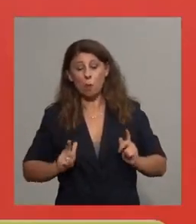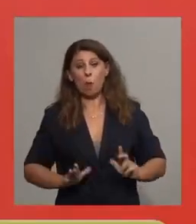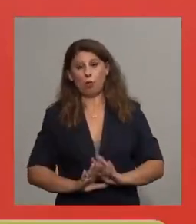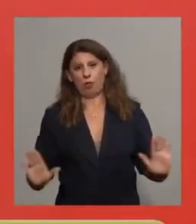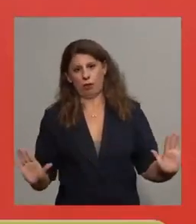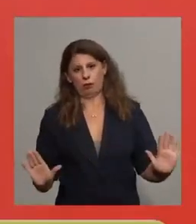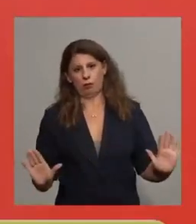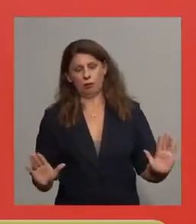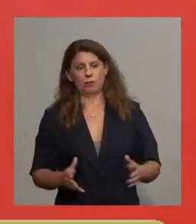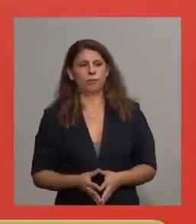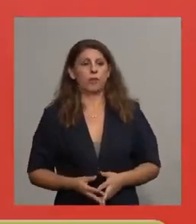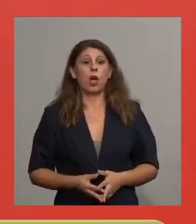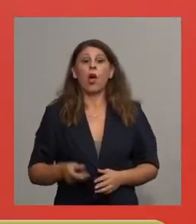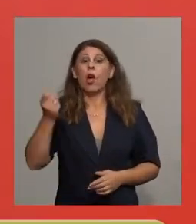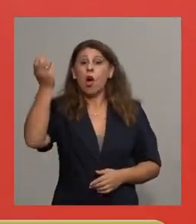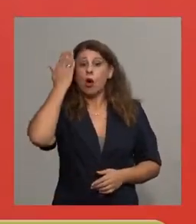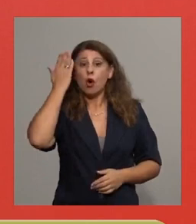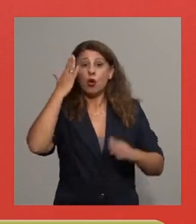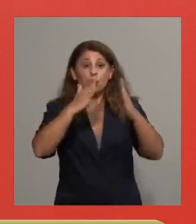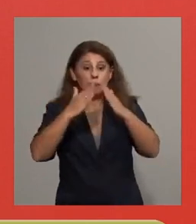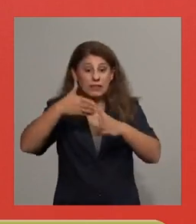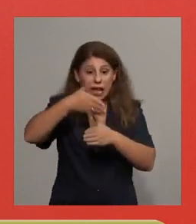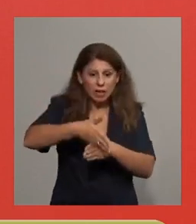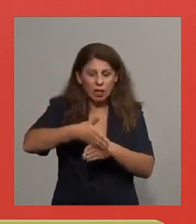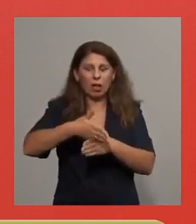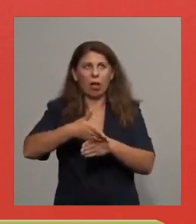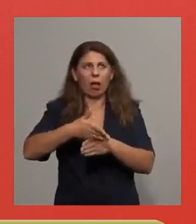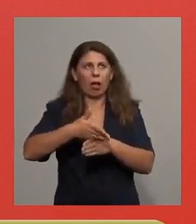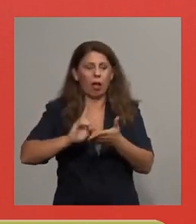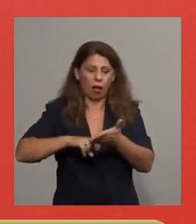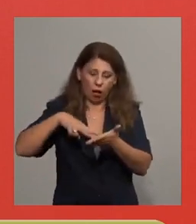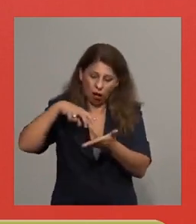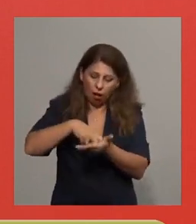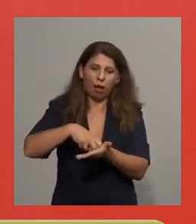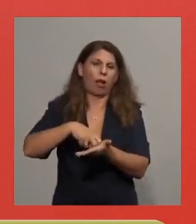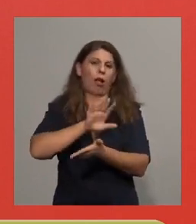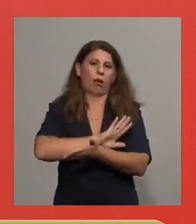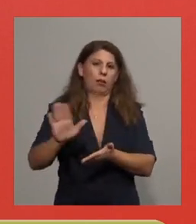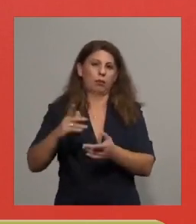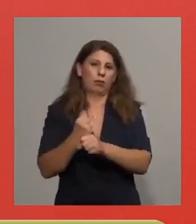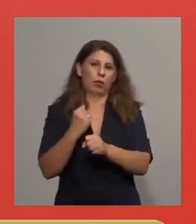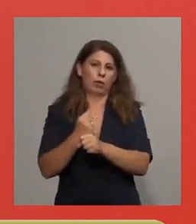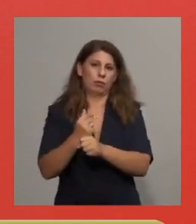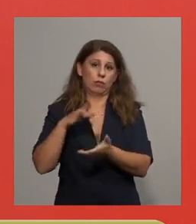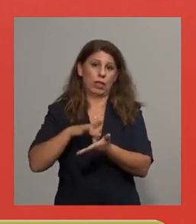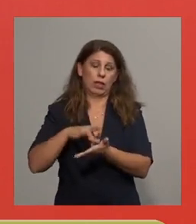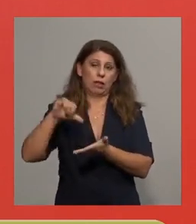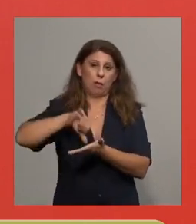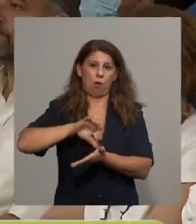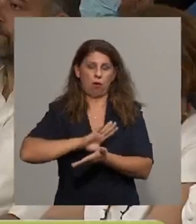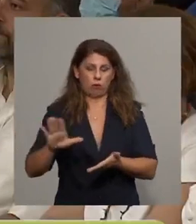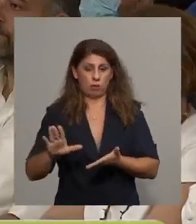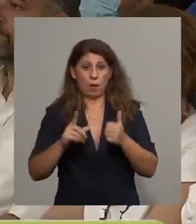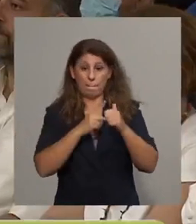Το κόστος στέγασης γονατίζει τους εργαζόμενους στα κέντρα των πόλεων. Από τη μία, η